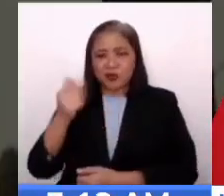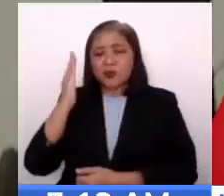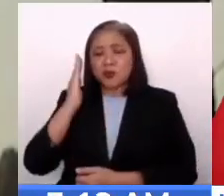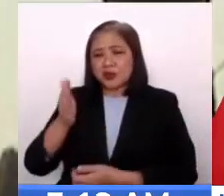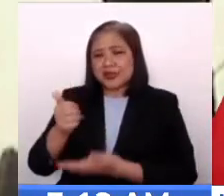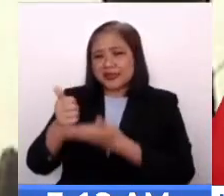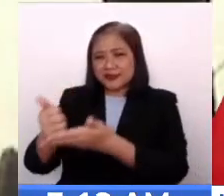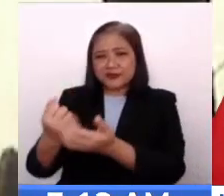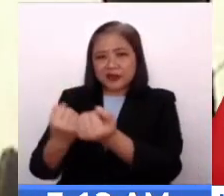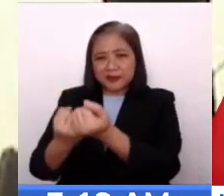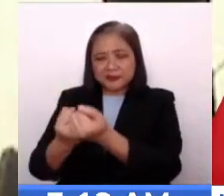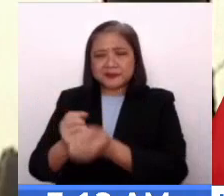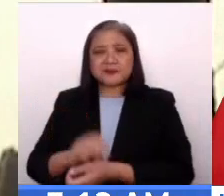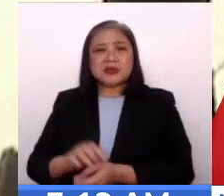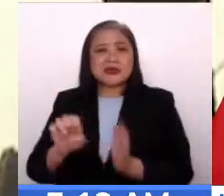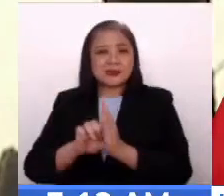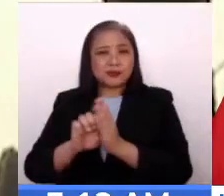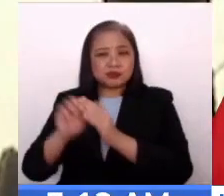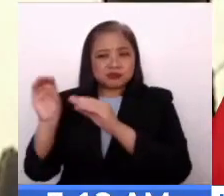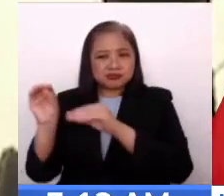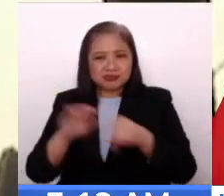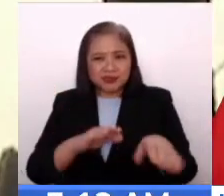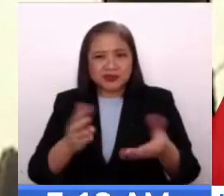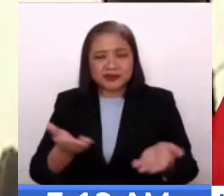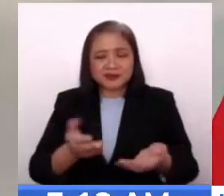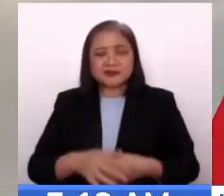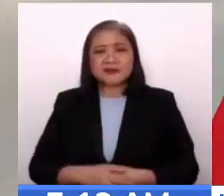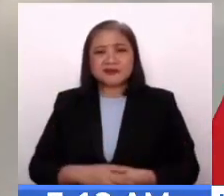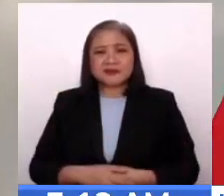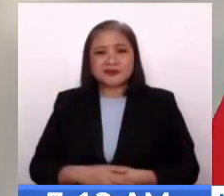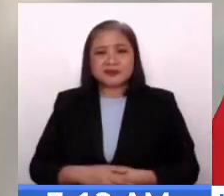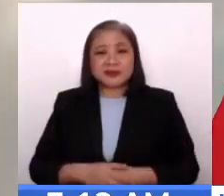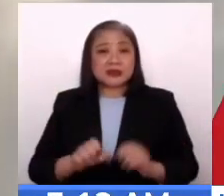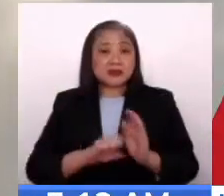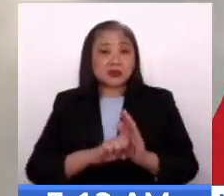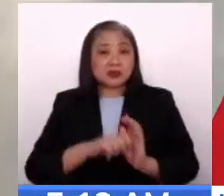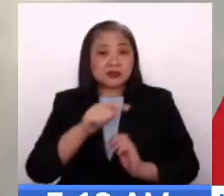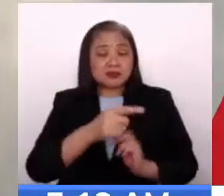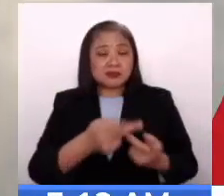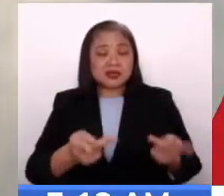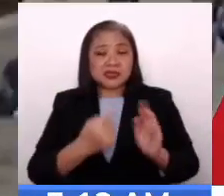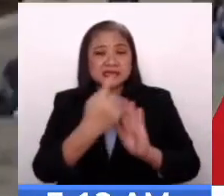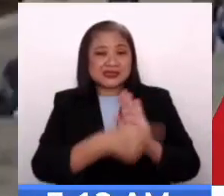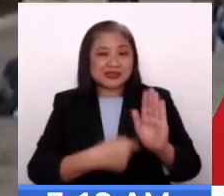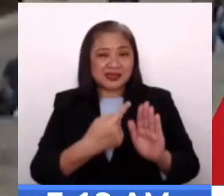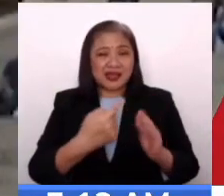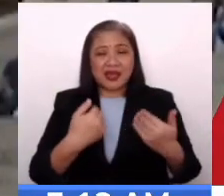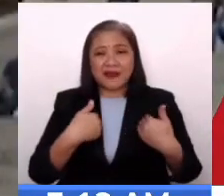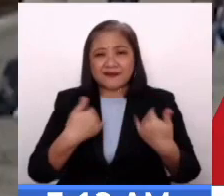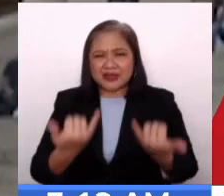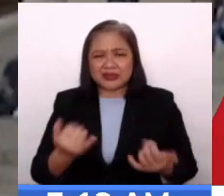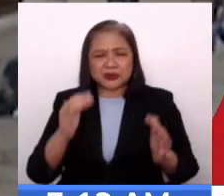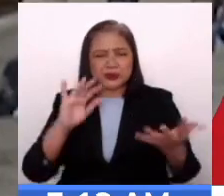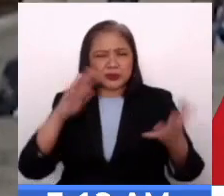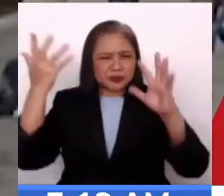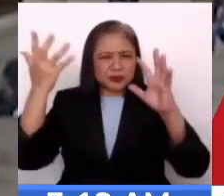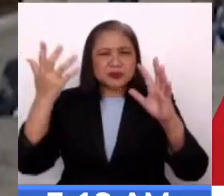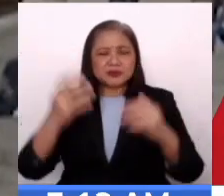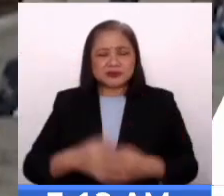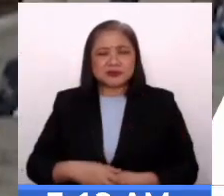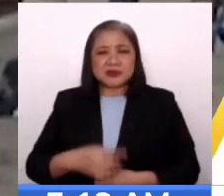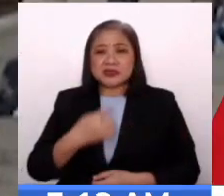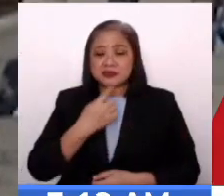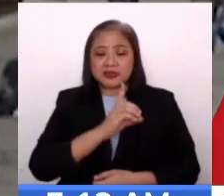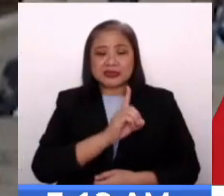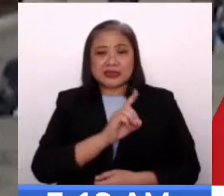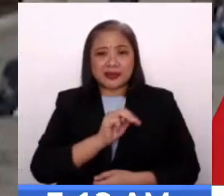repatriation. Halimbawa raw dito ang Sri Lanka kung saan may political unrest ngayon. Sabi ng DMW, sa 700 na